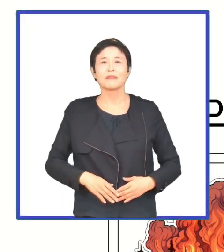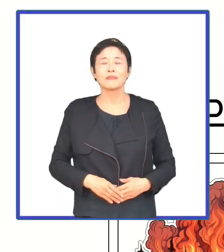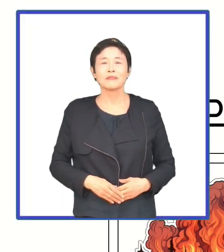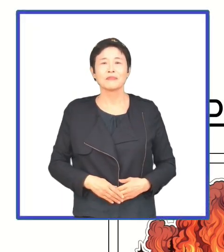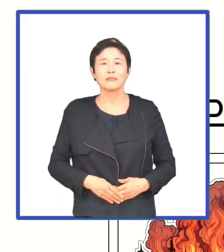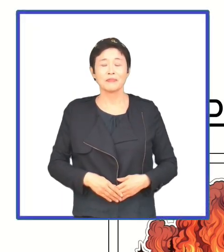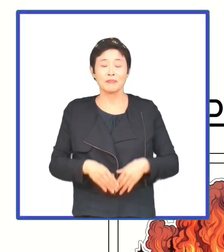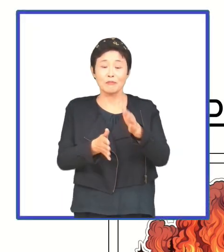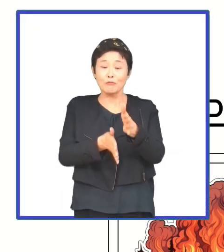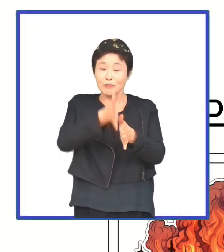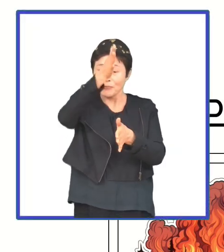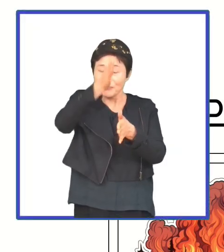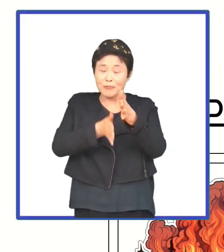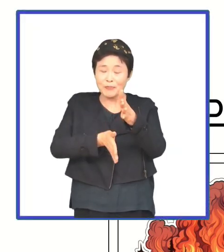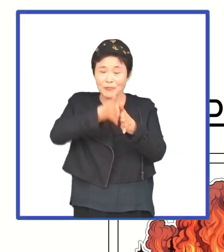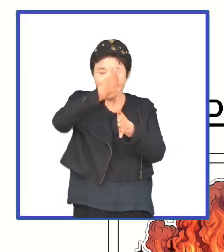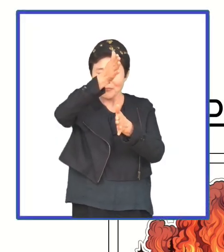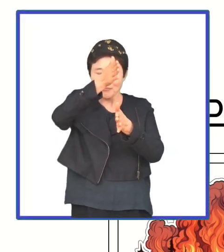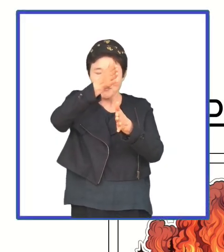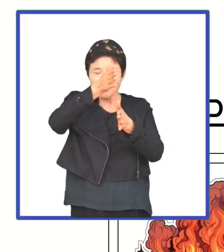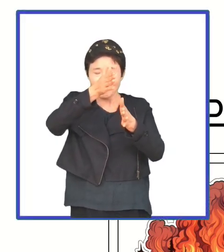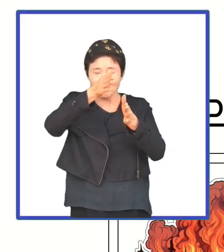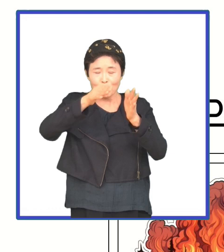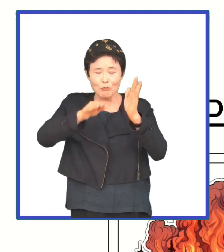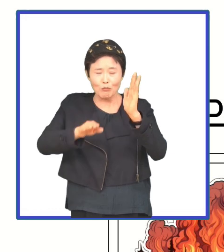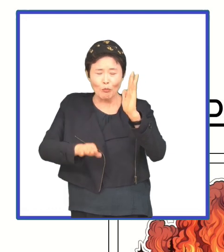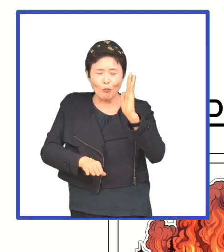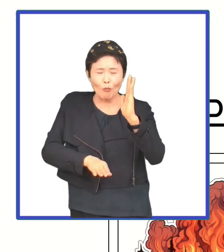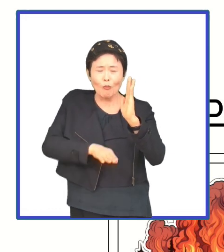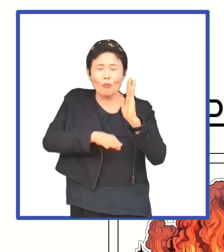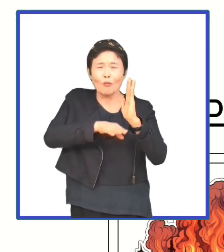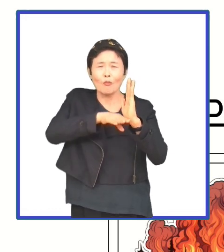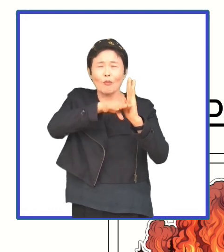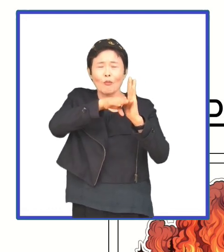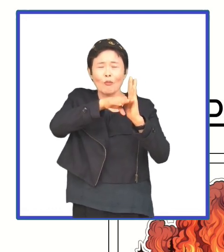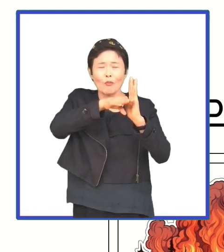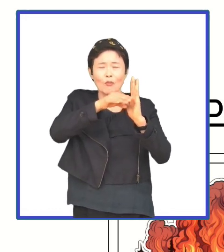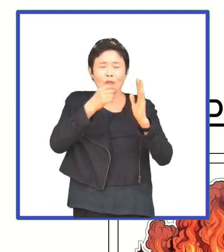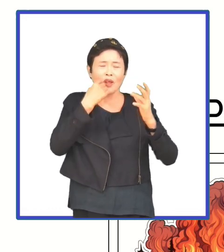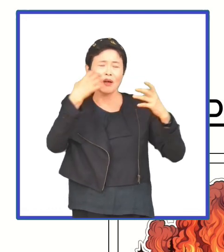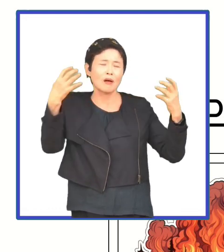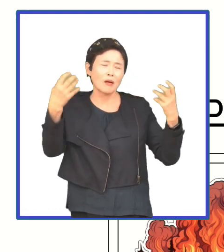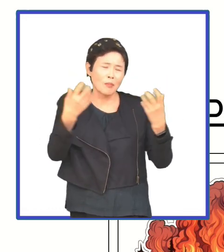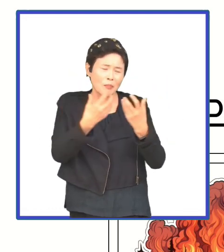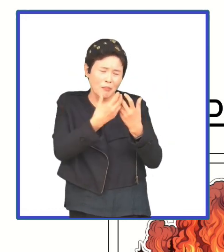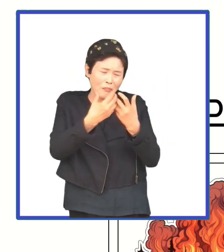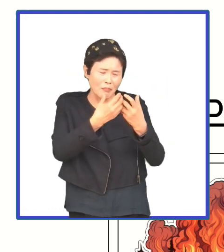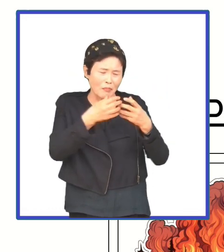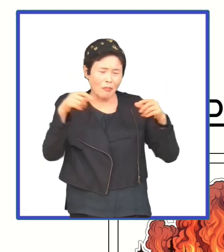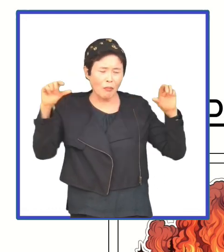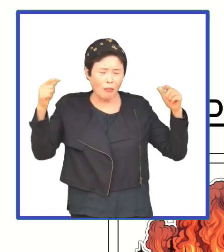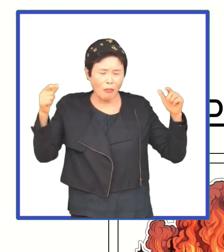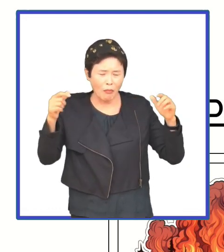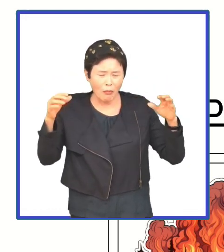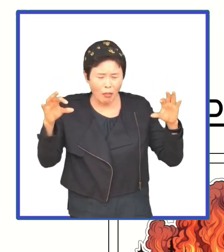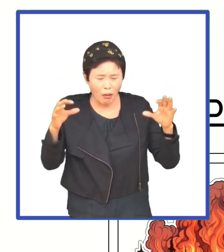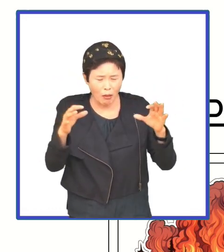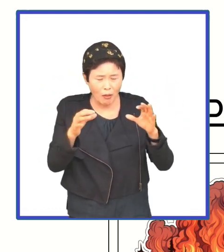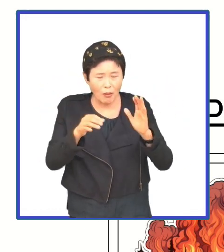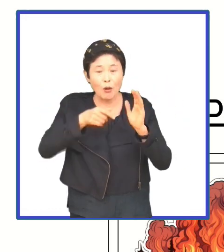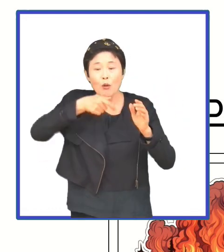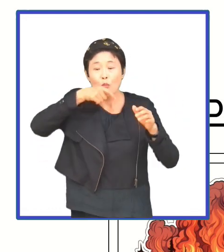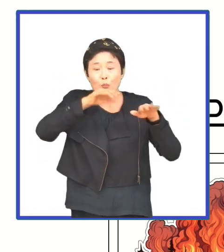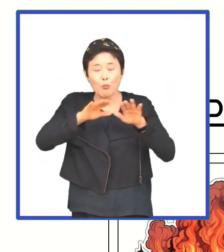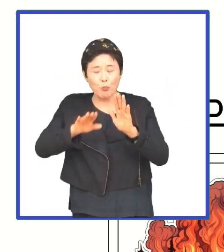그림을 볼까요? 도시 앞까지 물이 가득 올라왔어요. 빙하와 빙산이 녹으면서 바닷물이